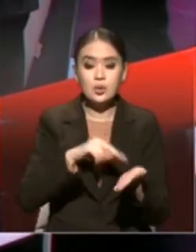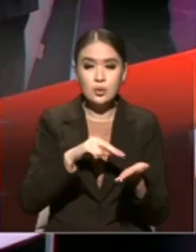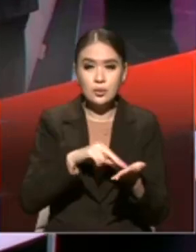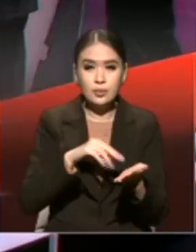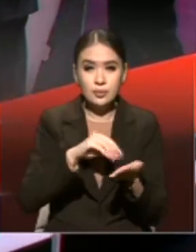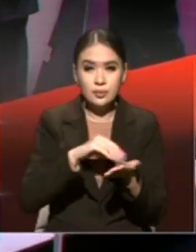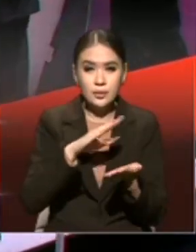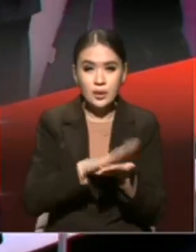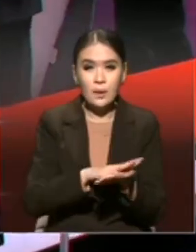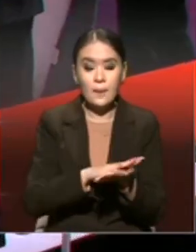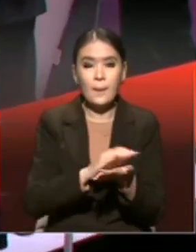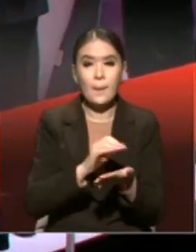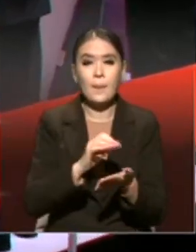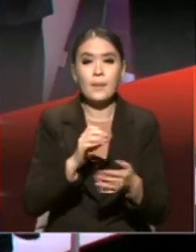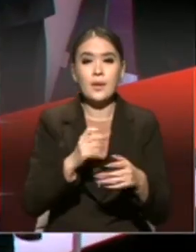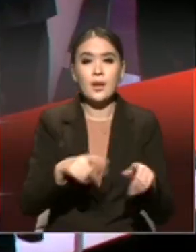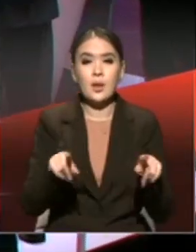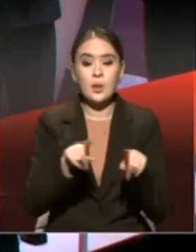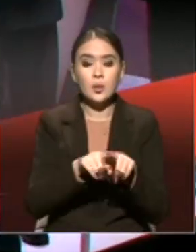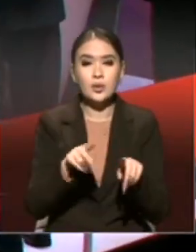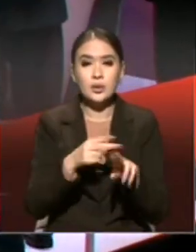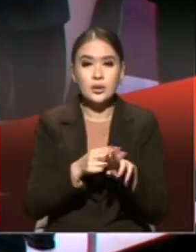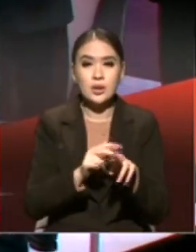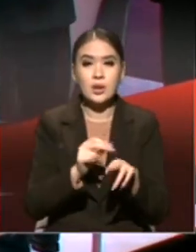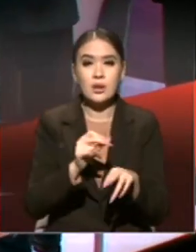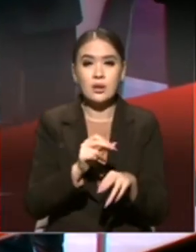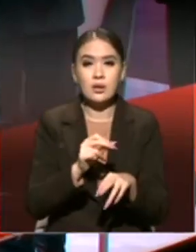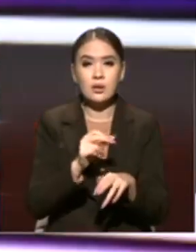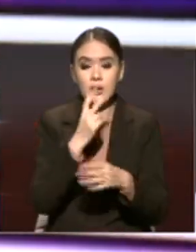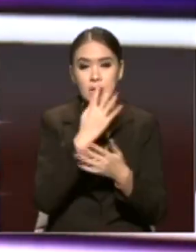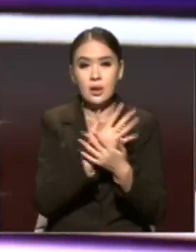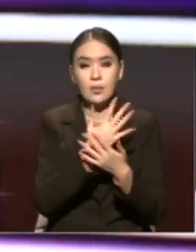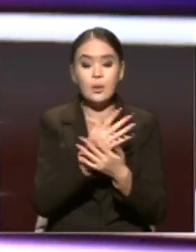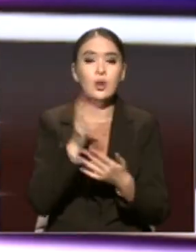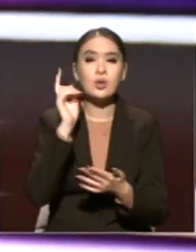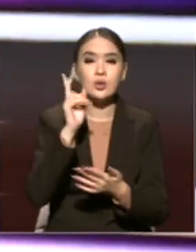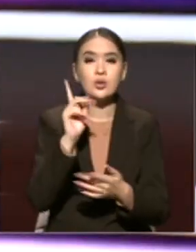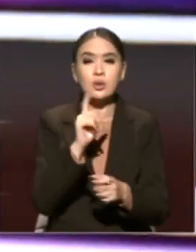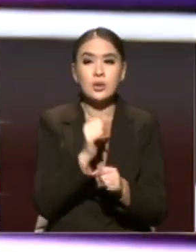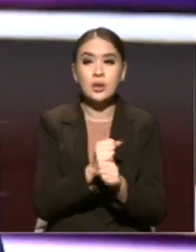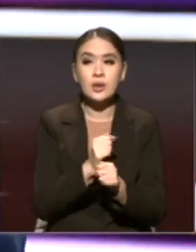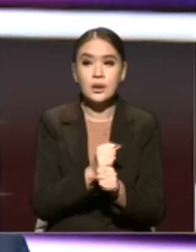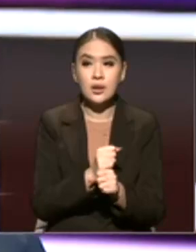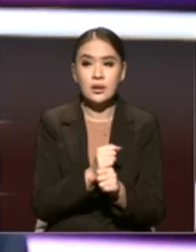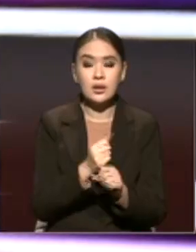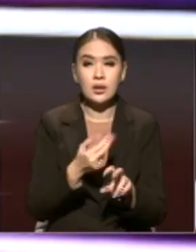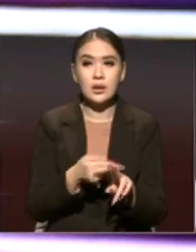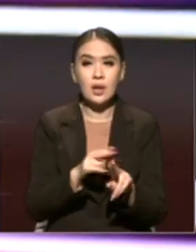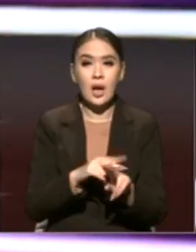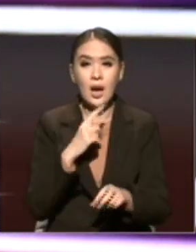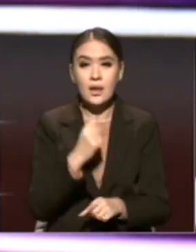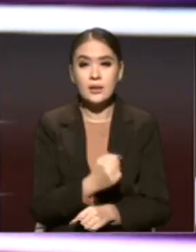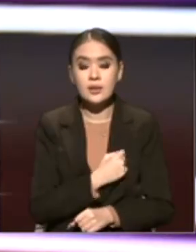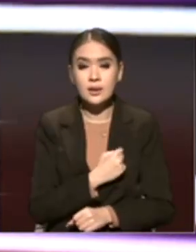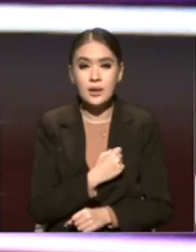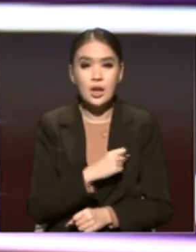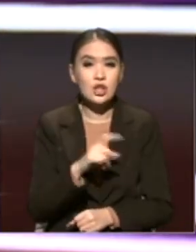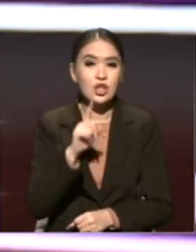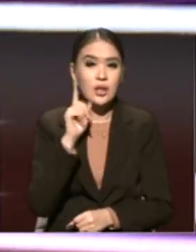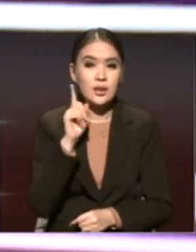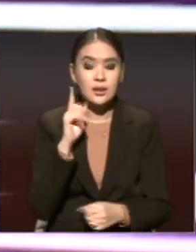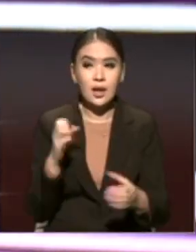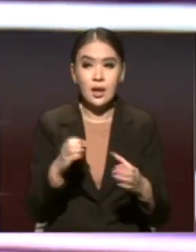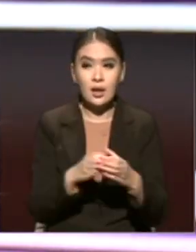жаңағы осы негізгі түп негізі осы не үшін істелгені? Бұл ынталандыру әскерге баратын жастардан ынталандыру, сол